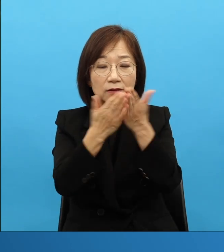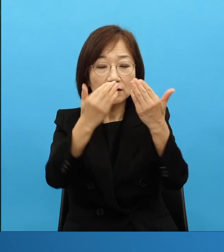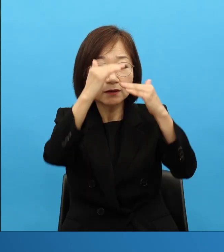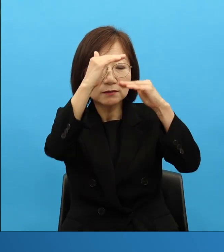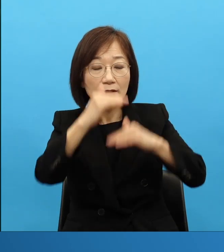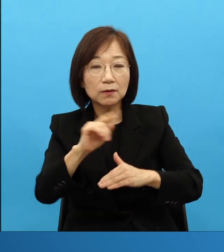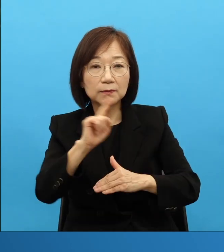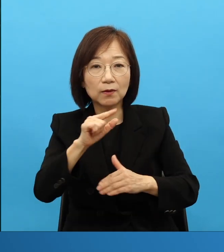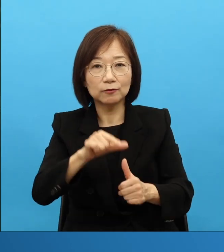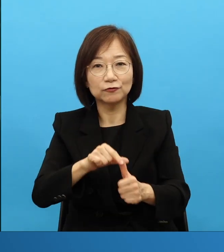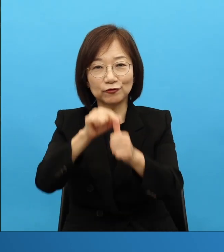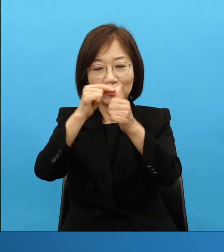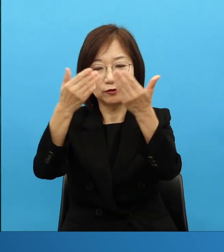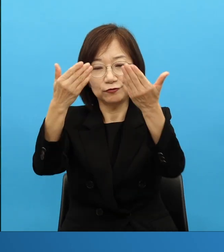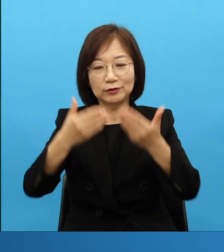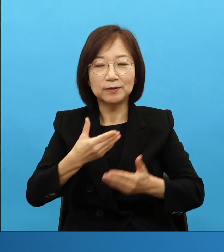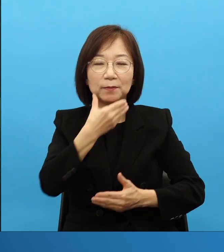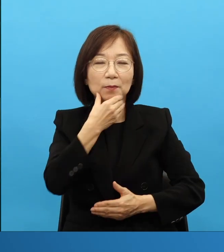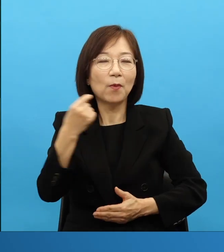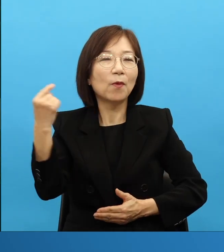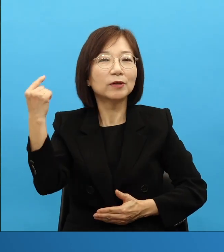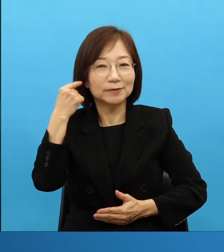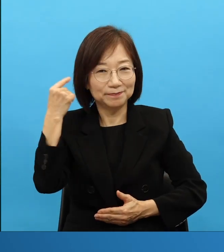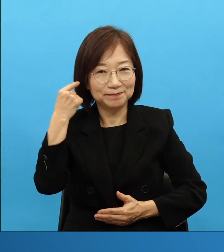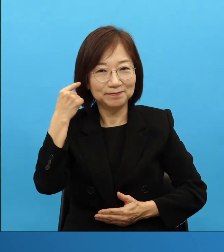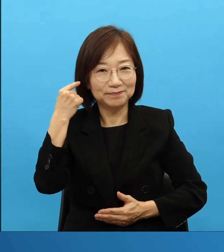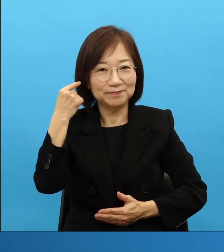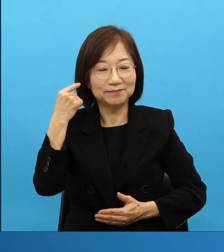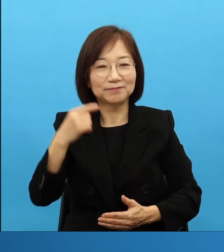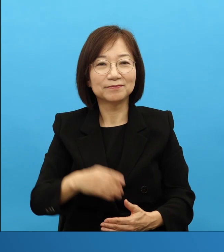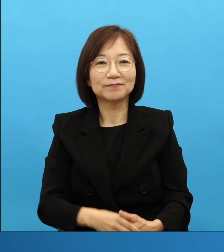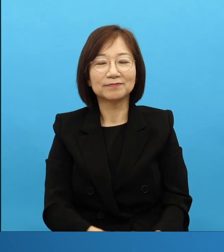구원 주시는 복음에 관한 얘기입니다.